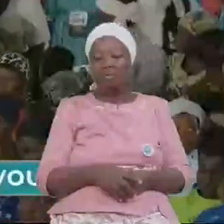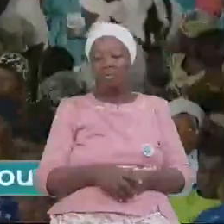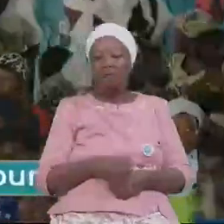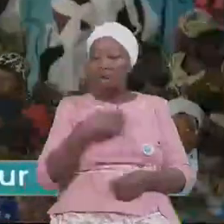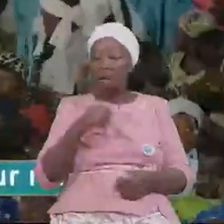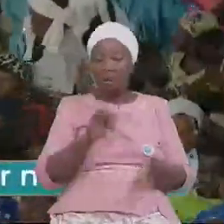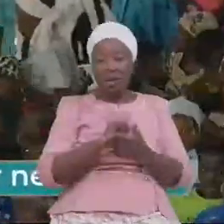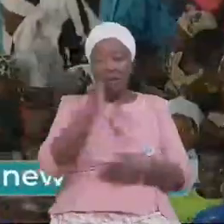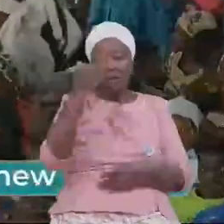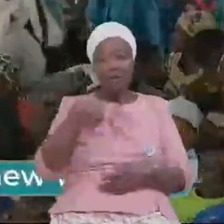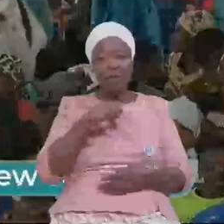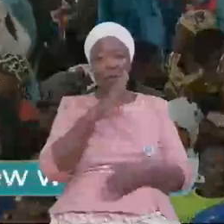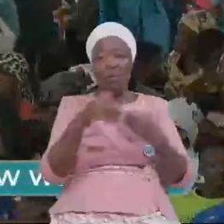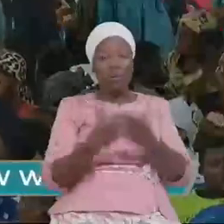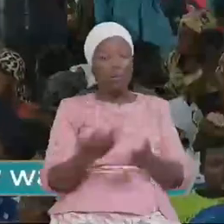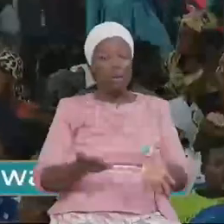conseiller,